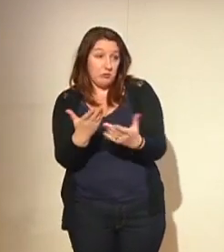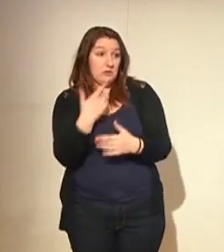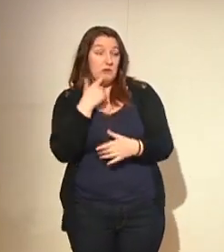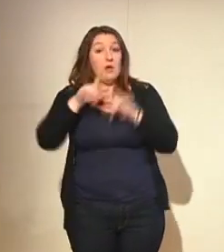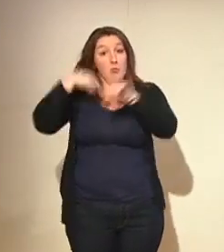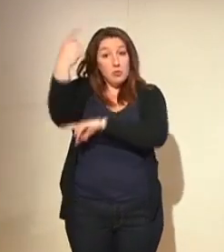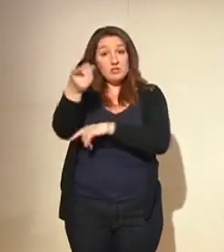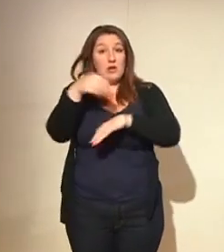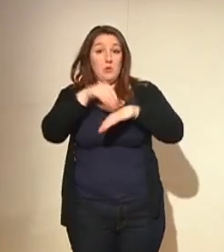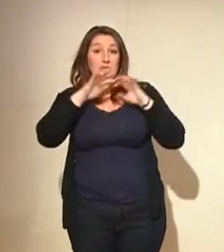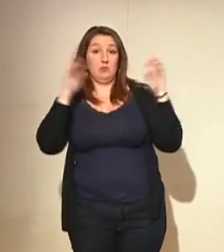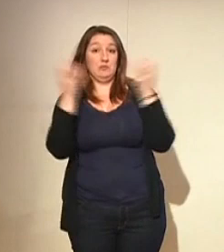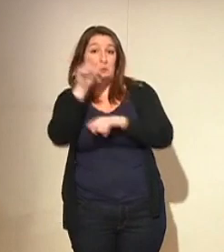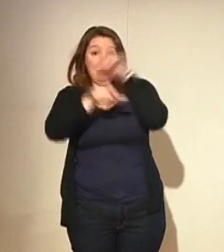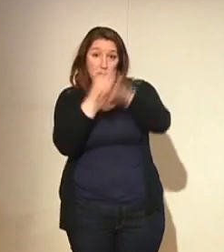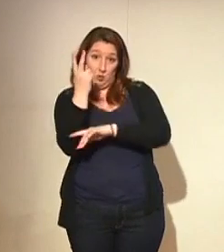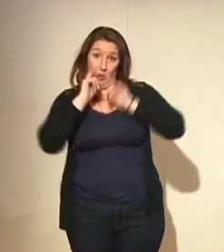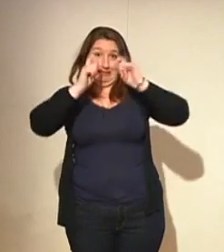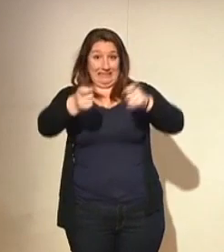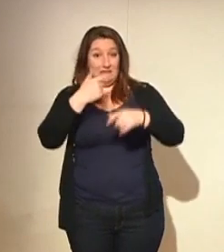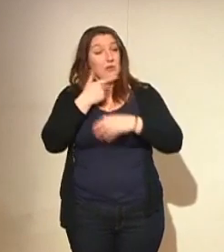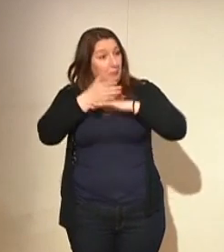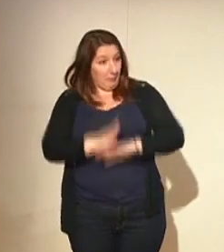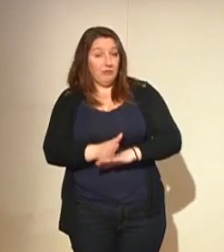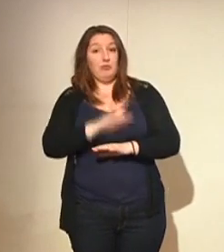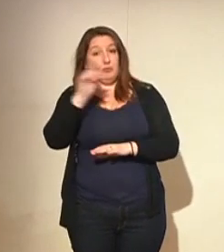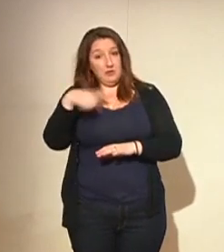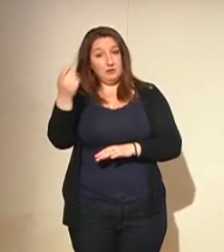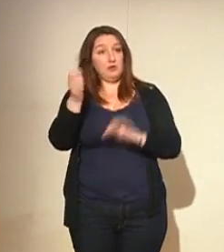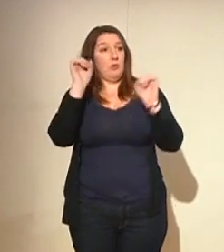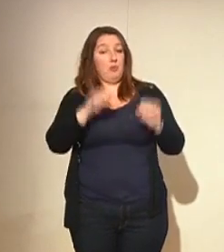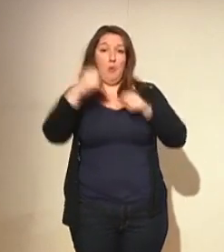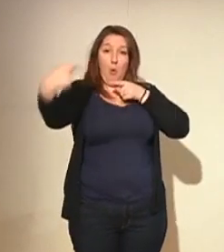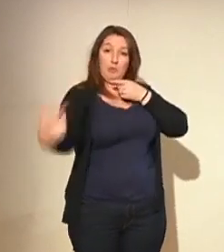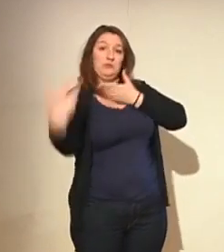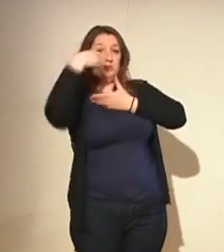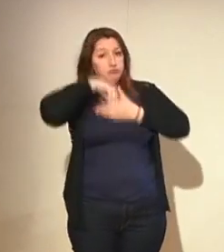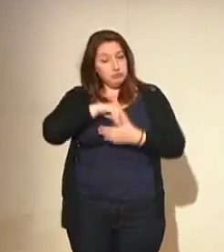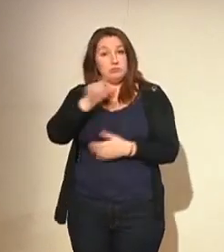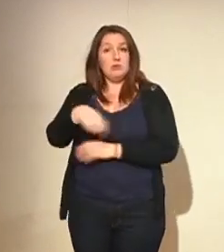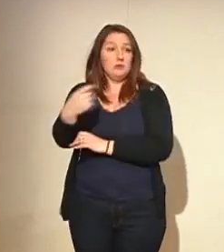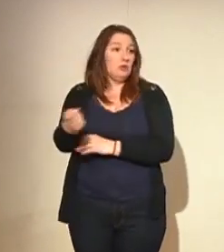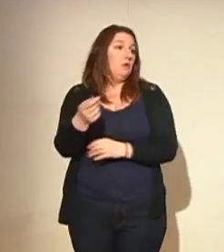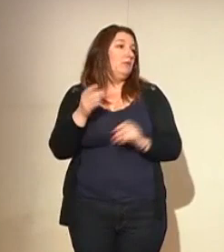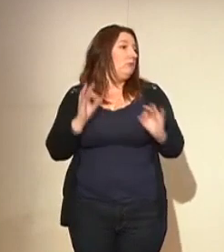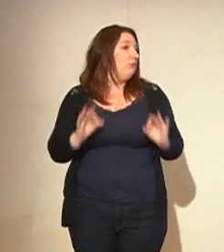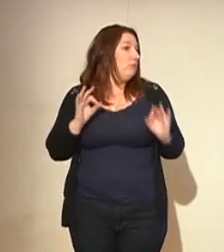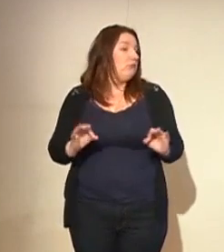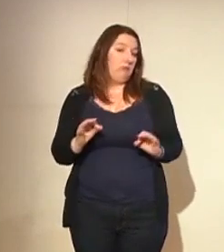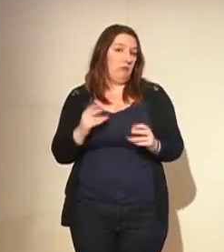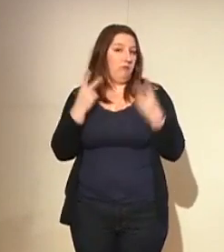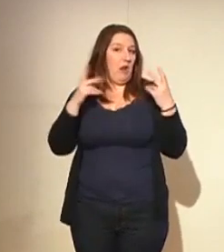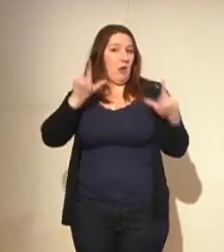pour désigner ces deux personnes et donc il est bien effectivement prévu de laisser un accès à l'opposition à cette instance qui est effectivement légitime mais